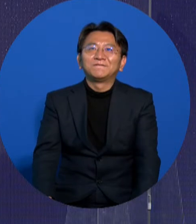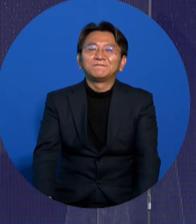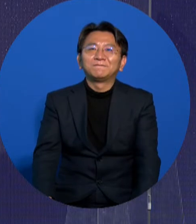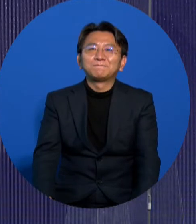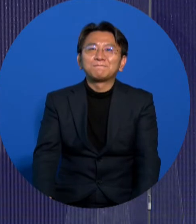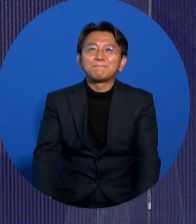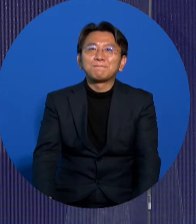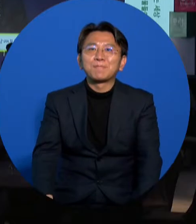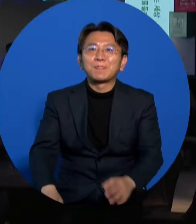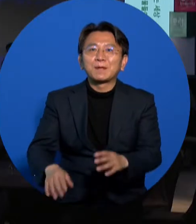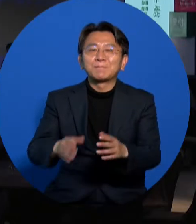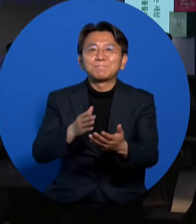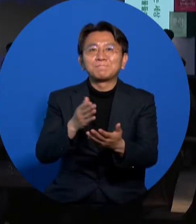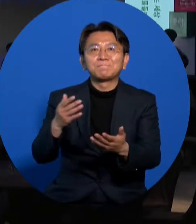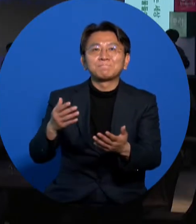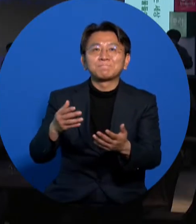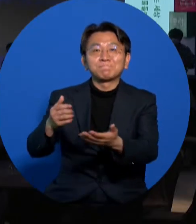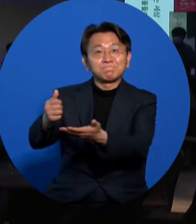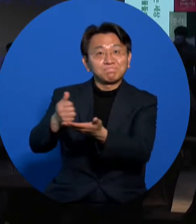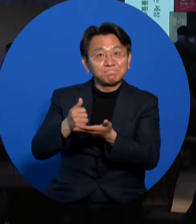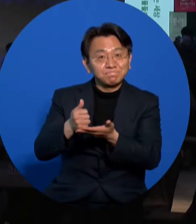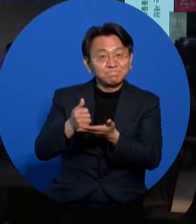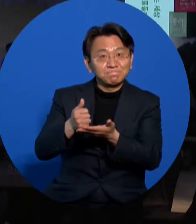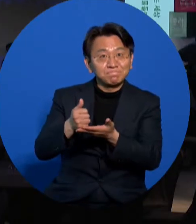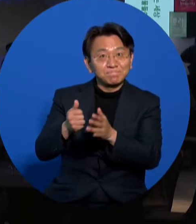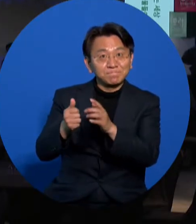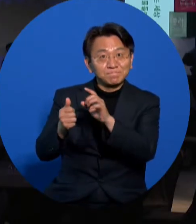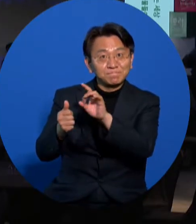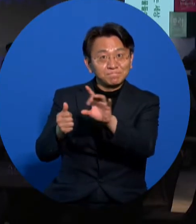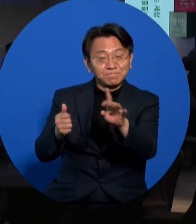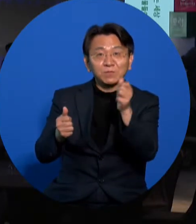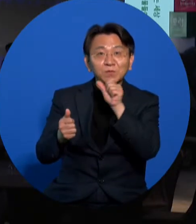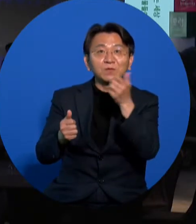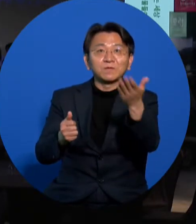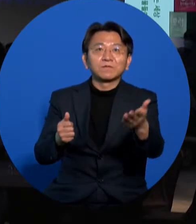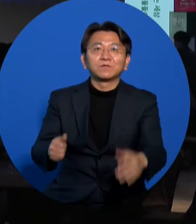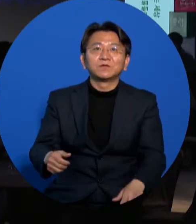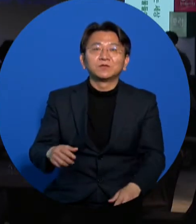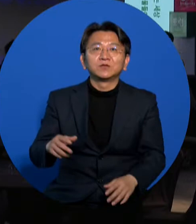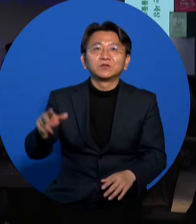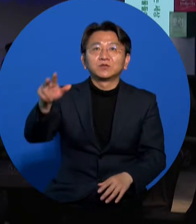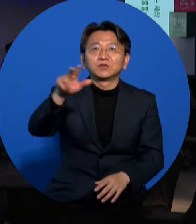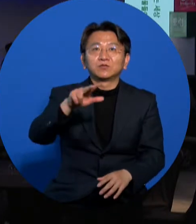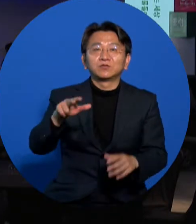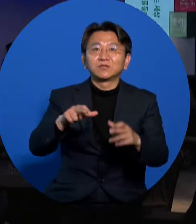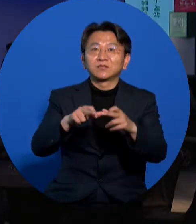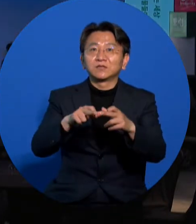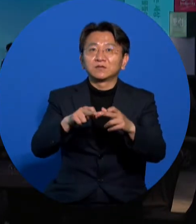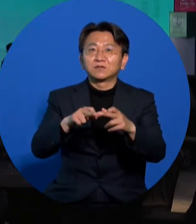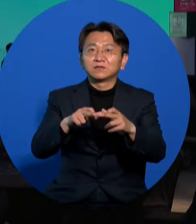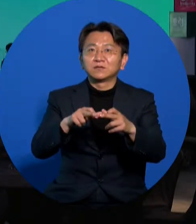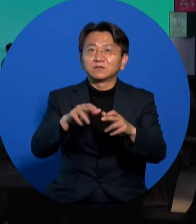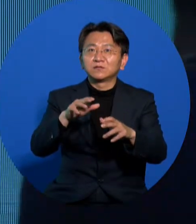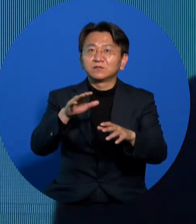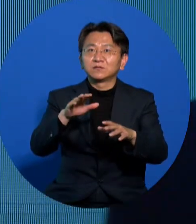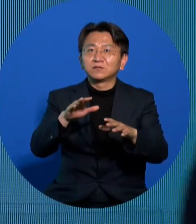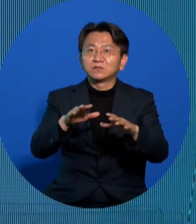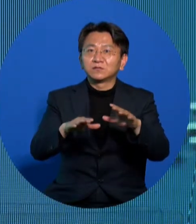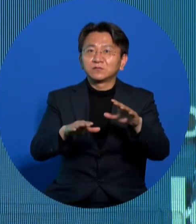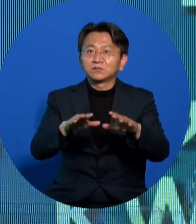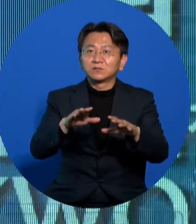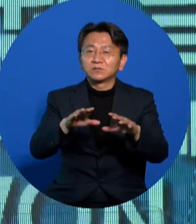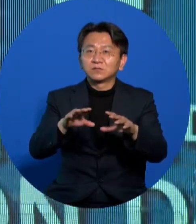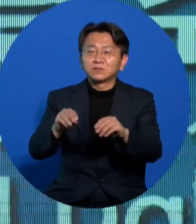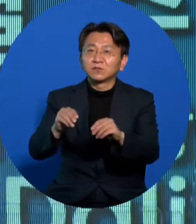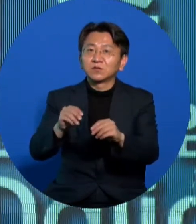드리겠습니다. 먼저 제 옆에 계시는 전국장애인체벌연대 권달주